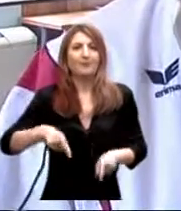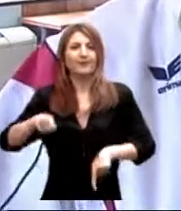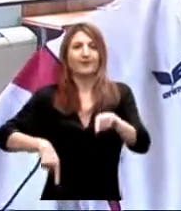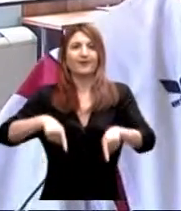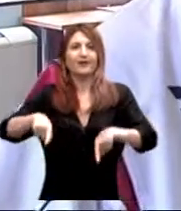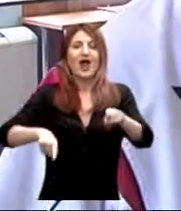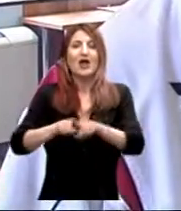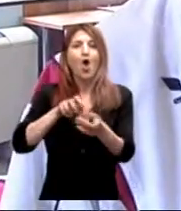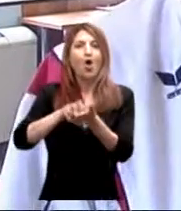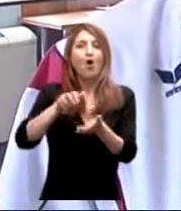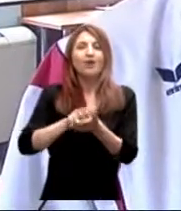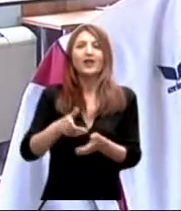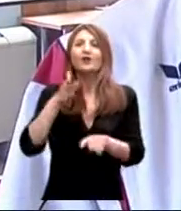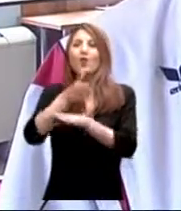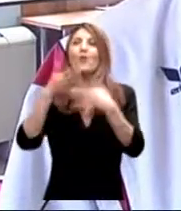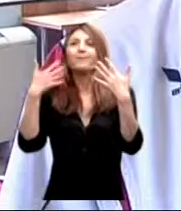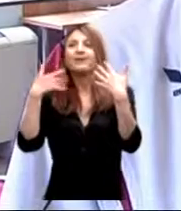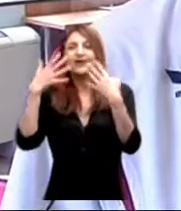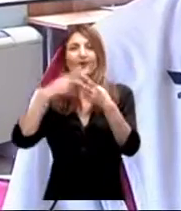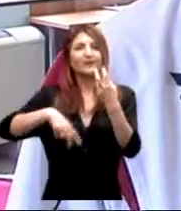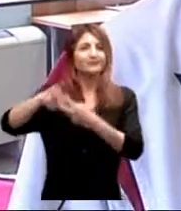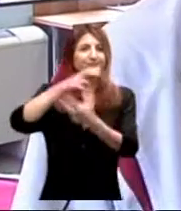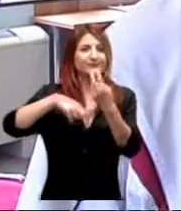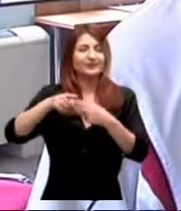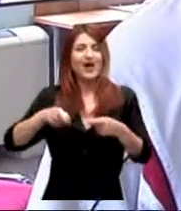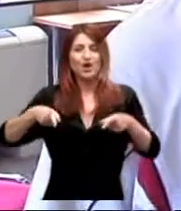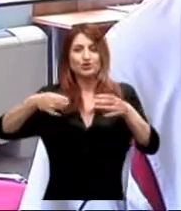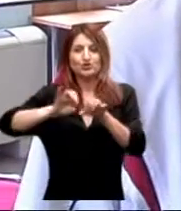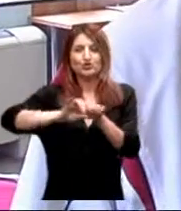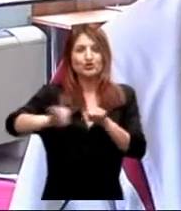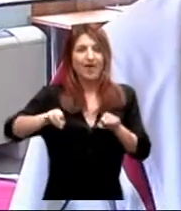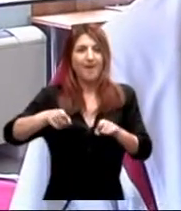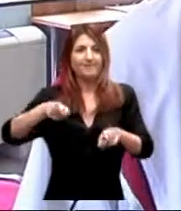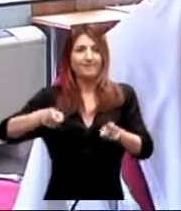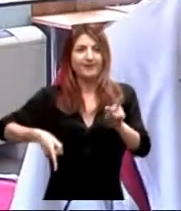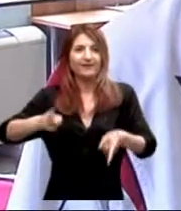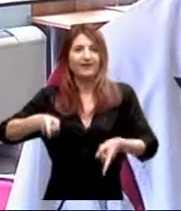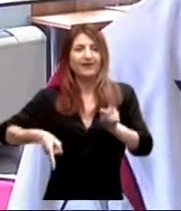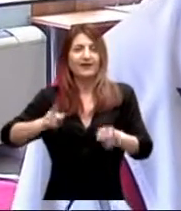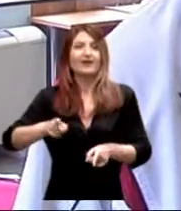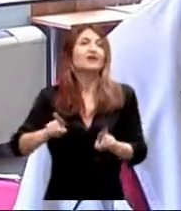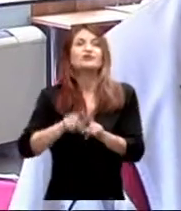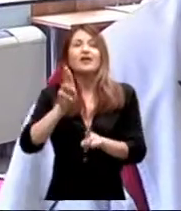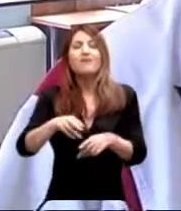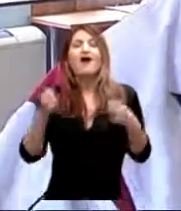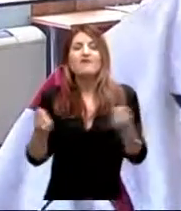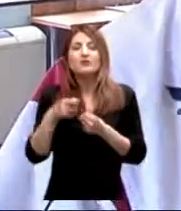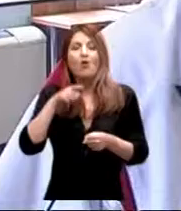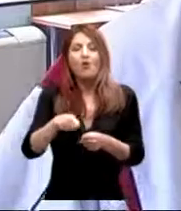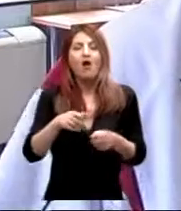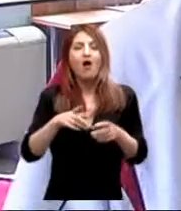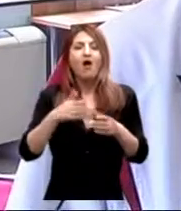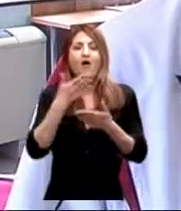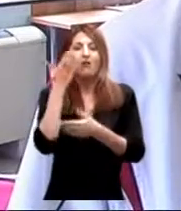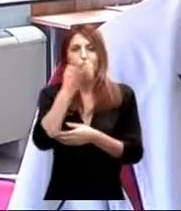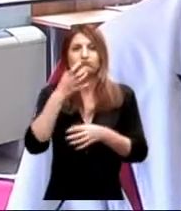pešačenje, boravak u prirodi i imamo specijalne vježbe u bazenu za